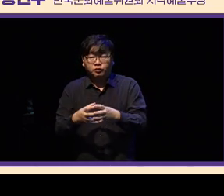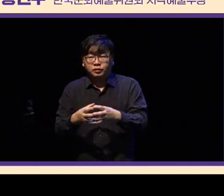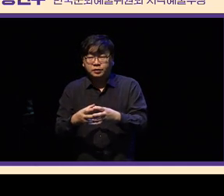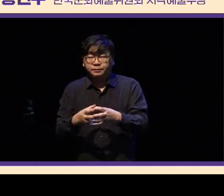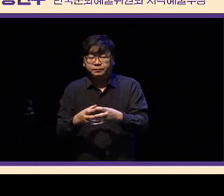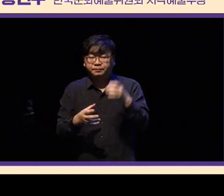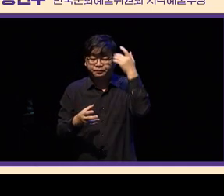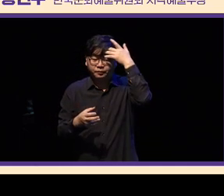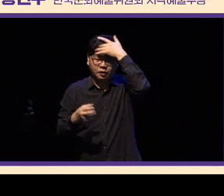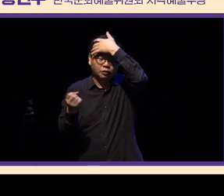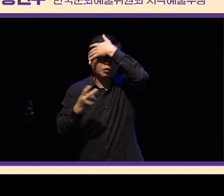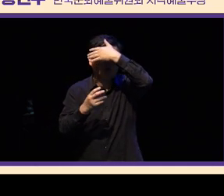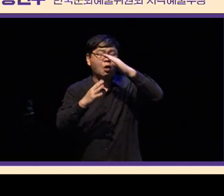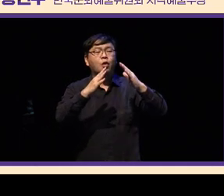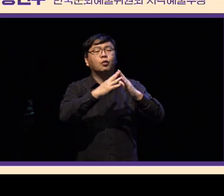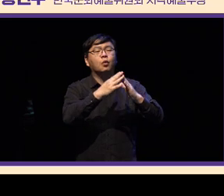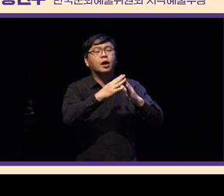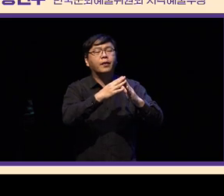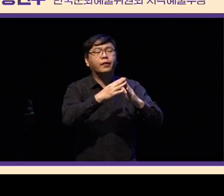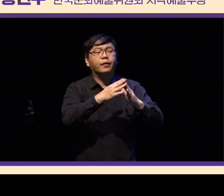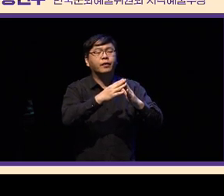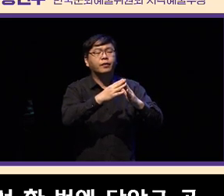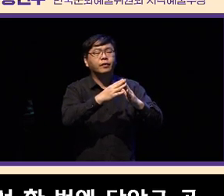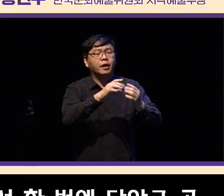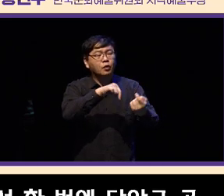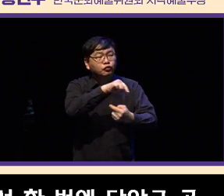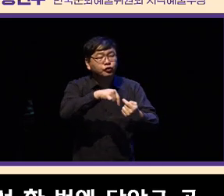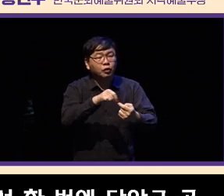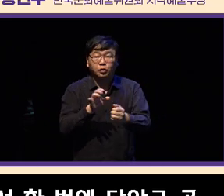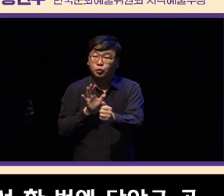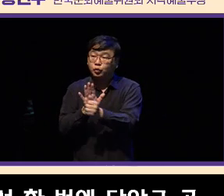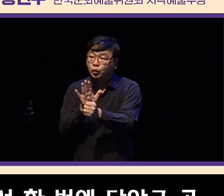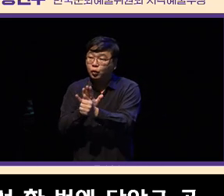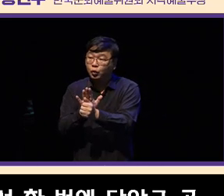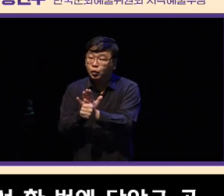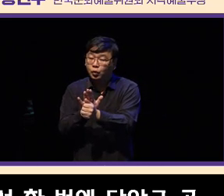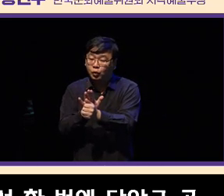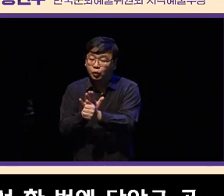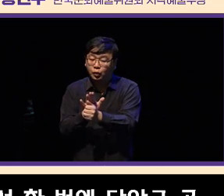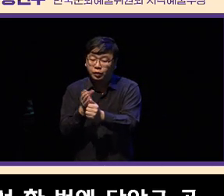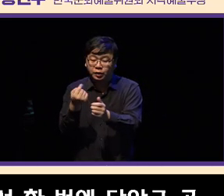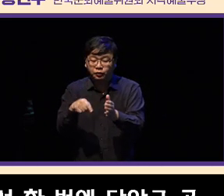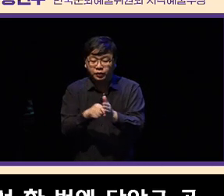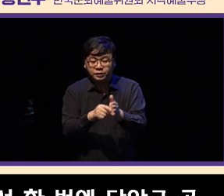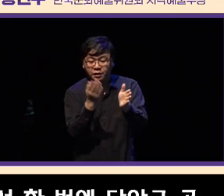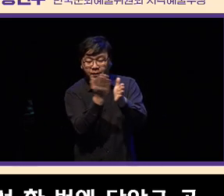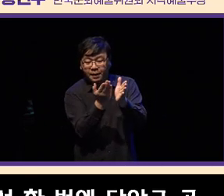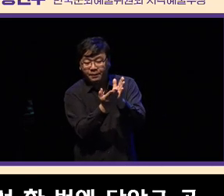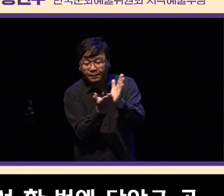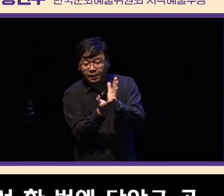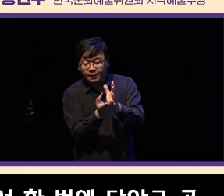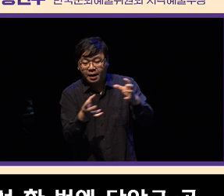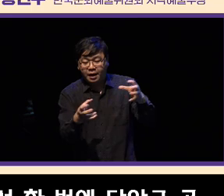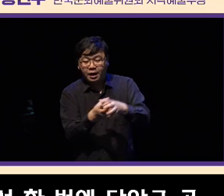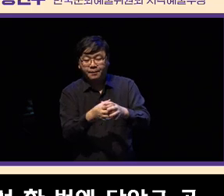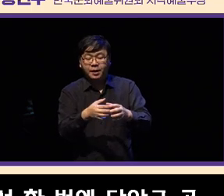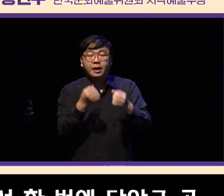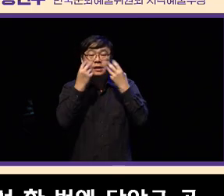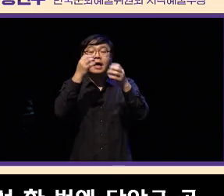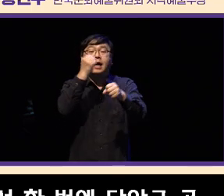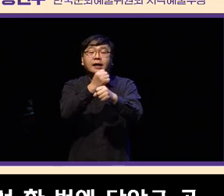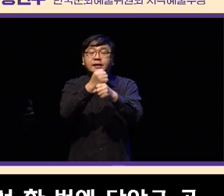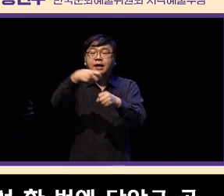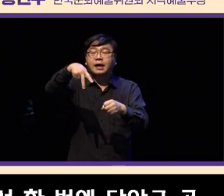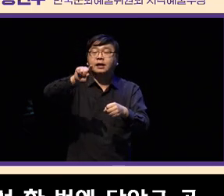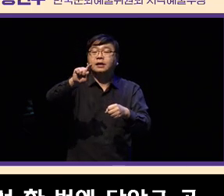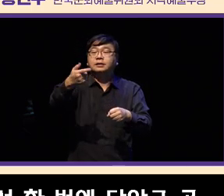또 공간은 공간대로 또 프로젝트 지원을 하기 위해서 프로그램을 이렇게 창작산실로 만들었습니다.